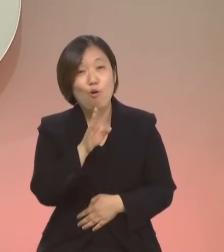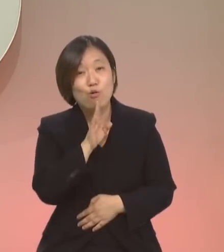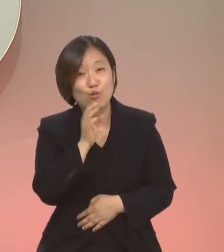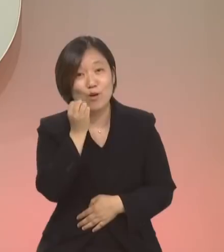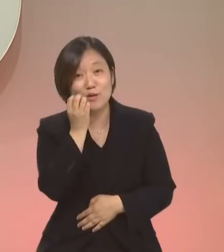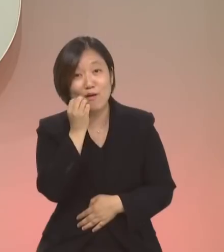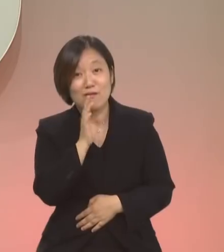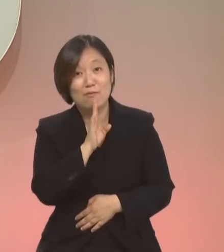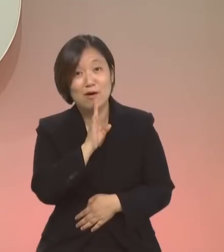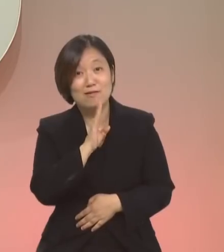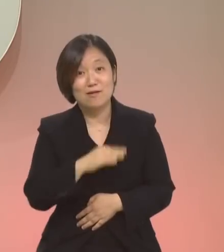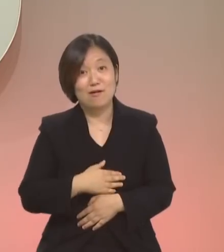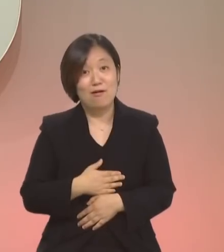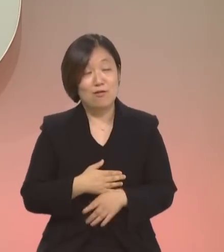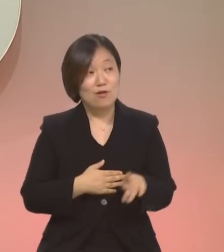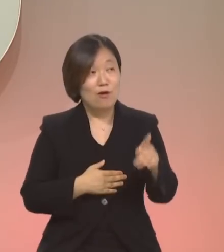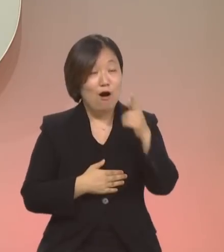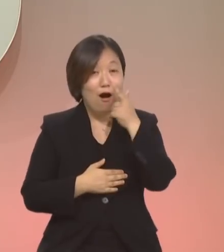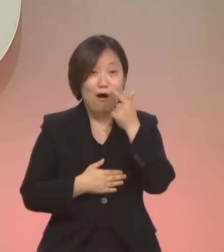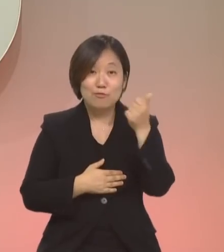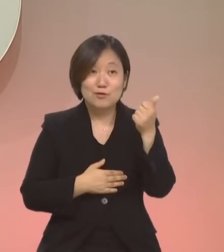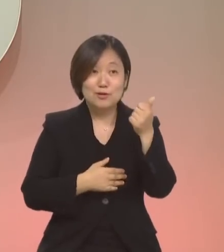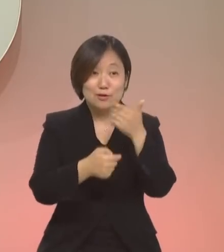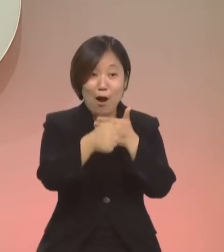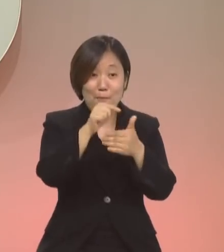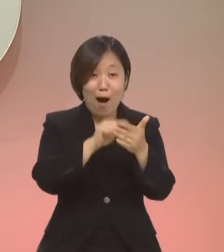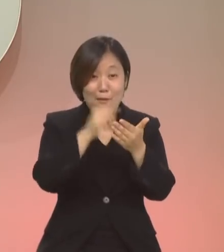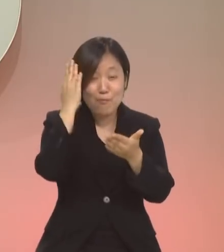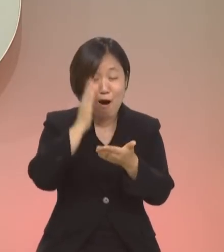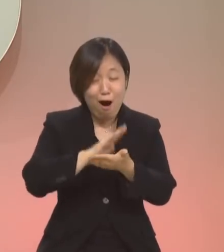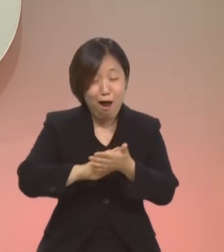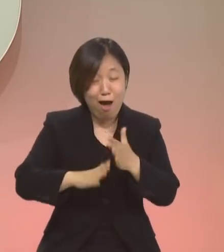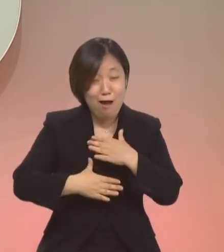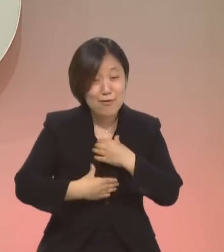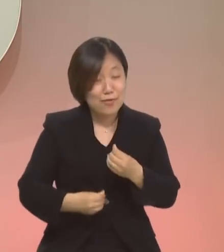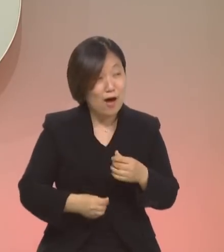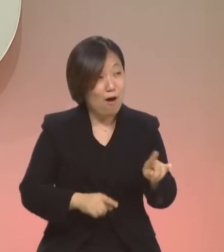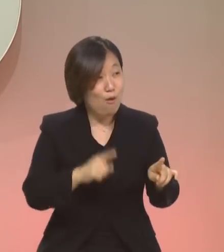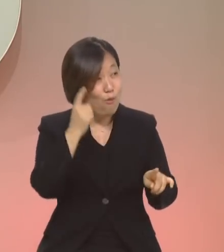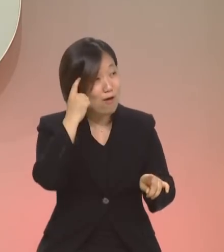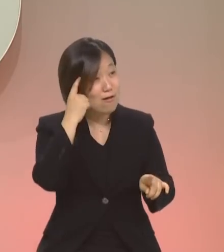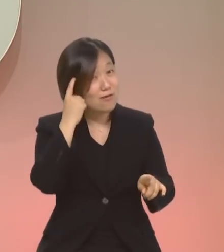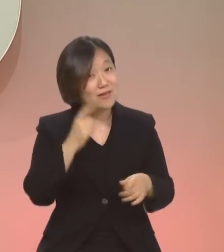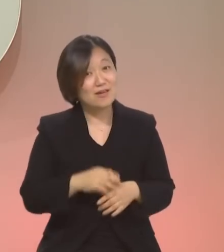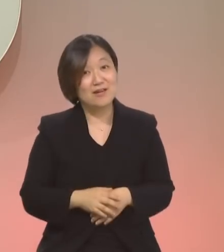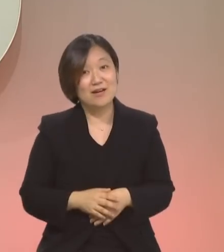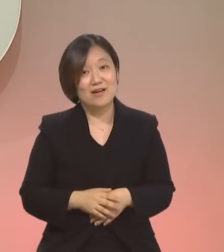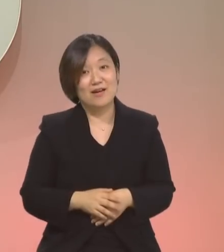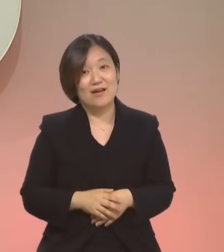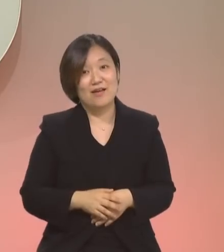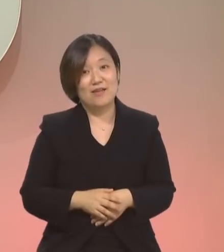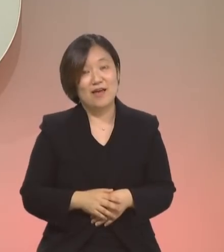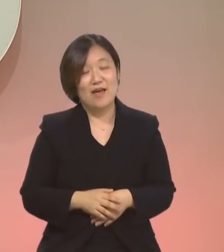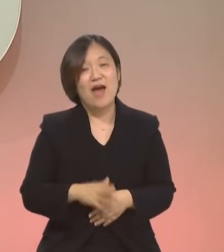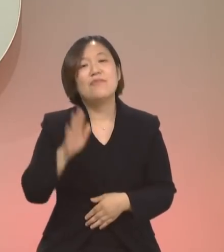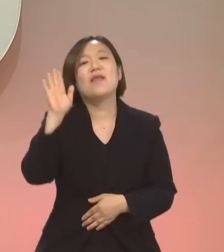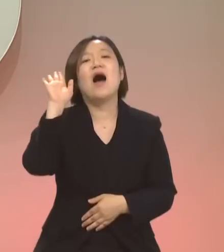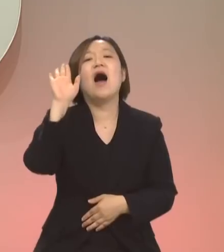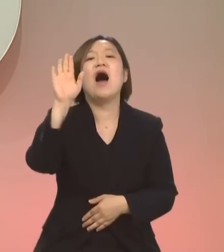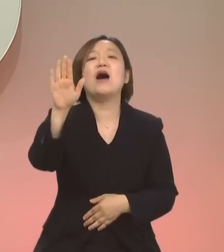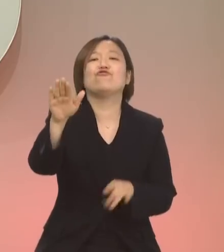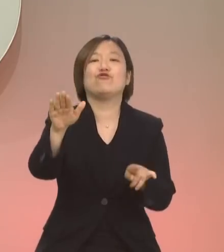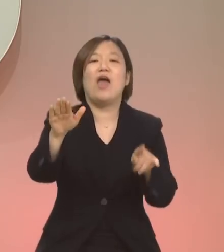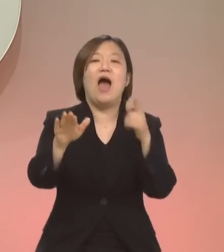희한하다 아버지가 마음을 비우셨나 아버지가 마음을 비우셨나 그런데 나중에 이제